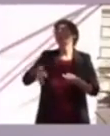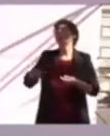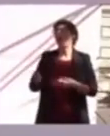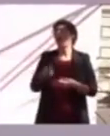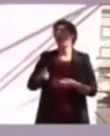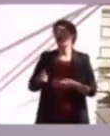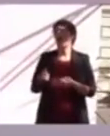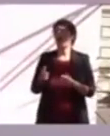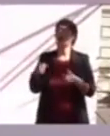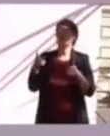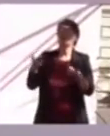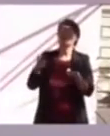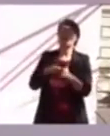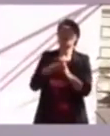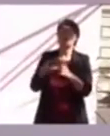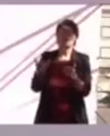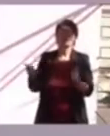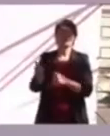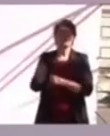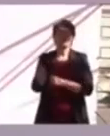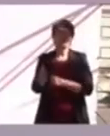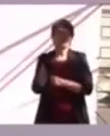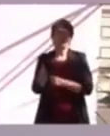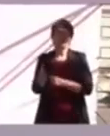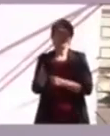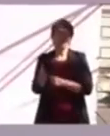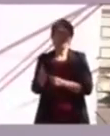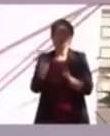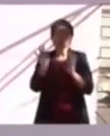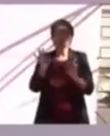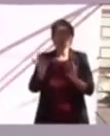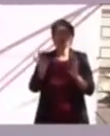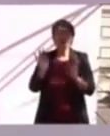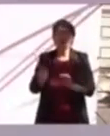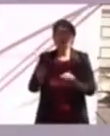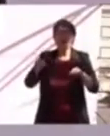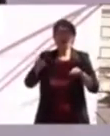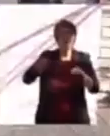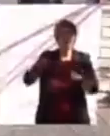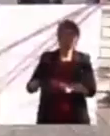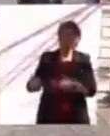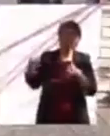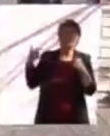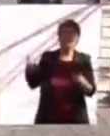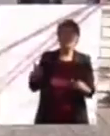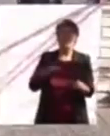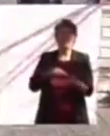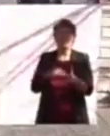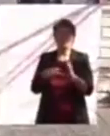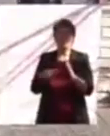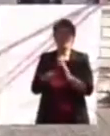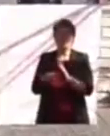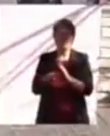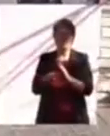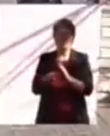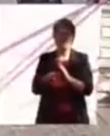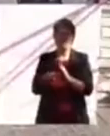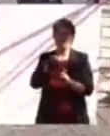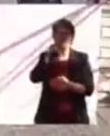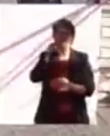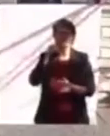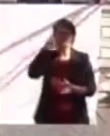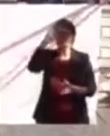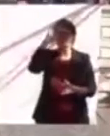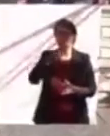no il mercato da solo oggi crea problemi non li risolve e quindi è proprio necessario un'altra cultura